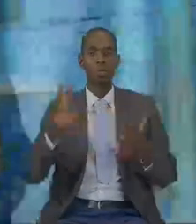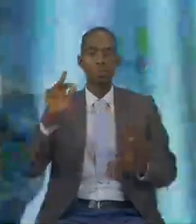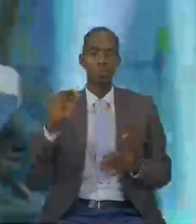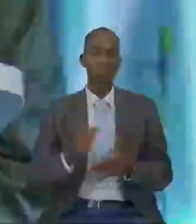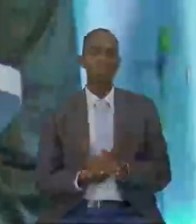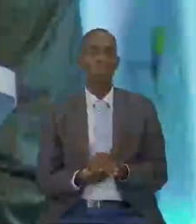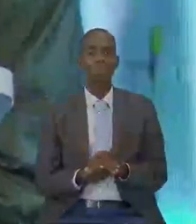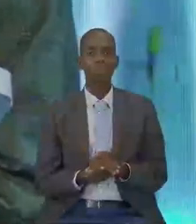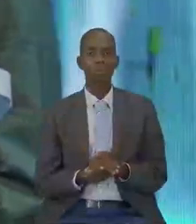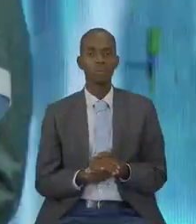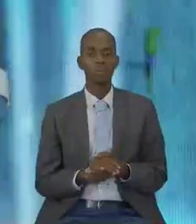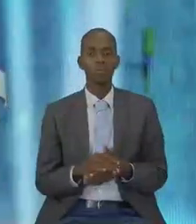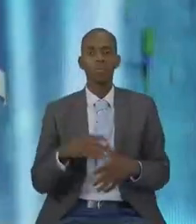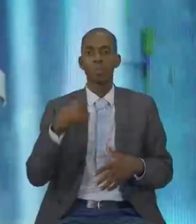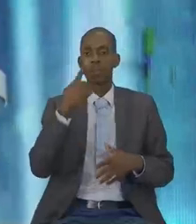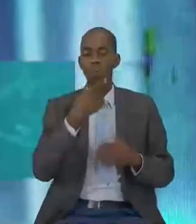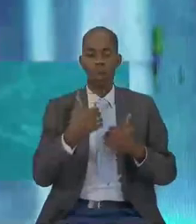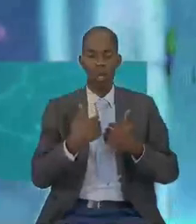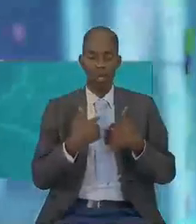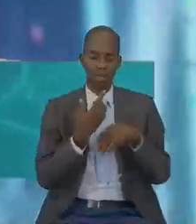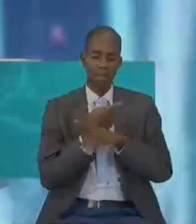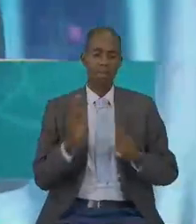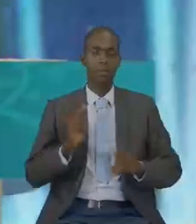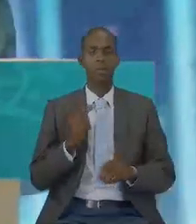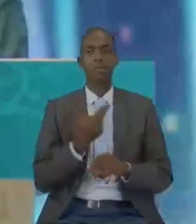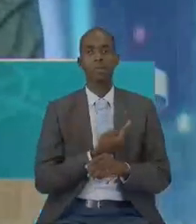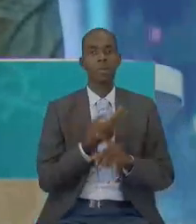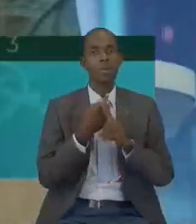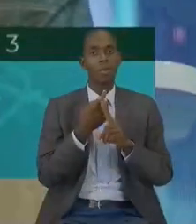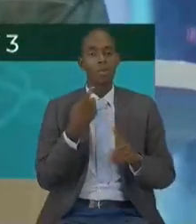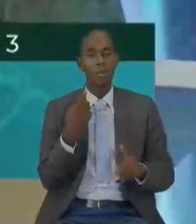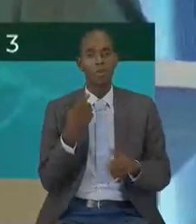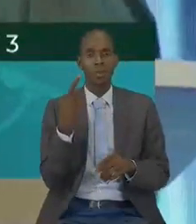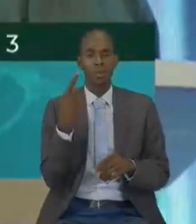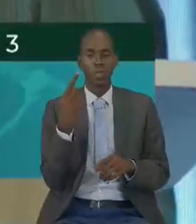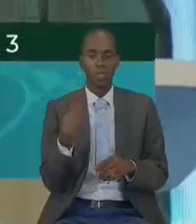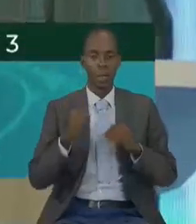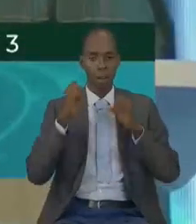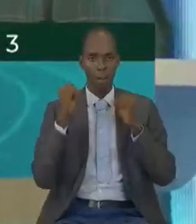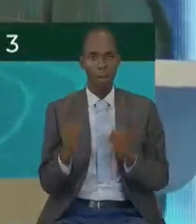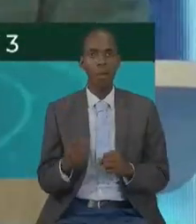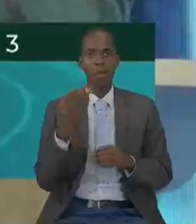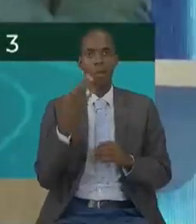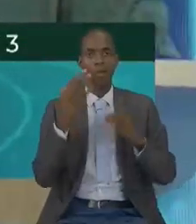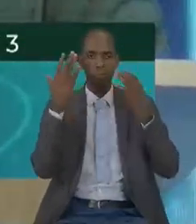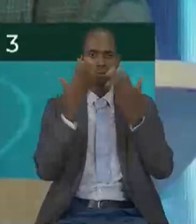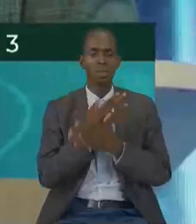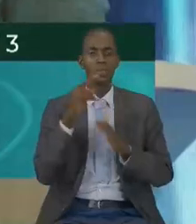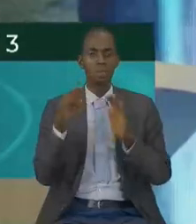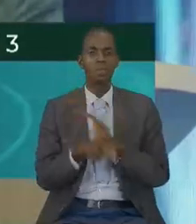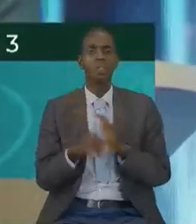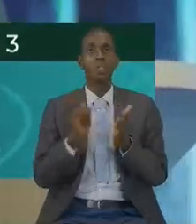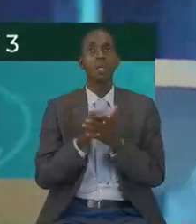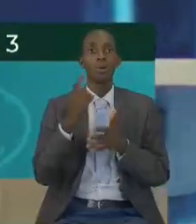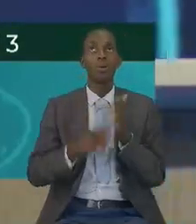1, verset 13. Qui nous a délivrés de la puissance des